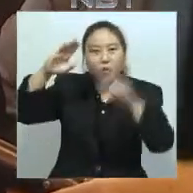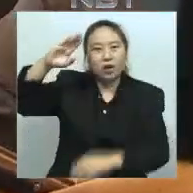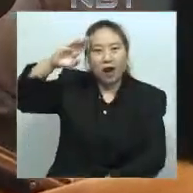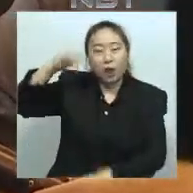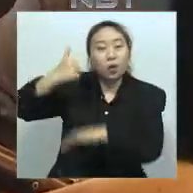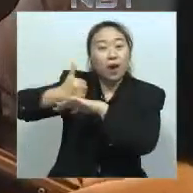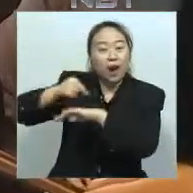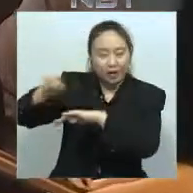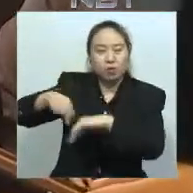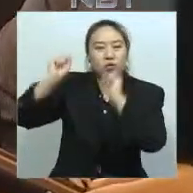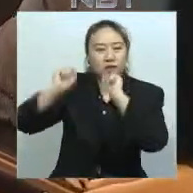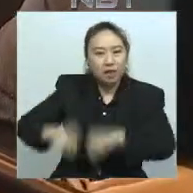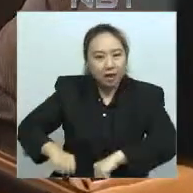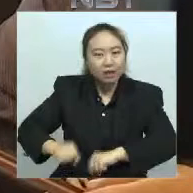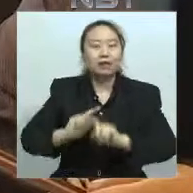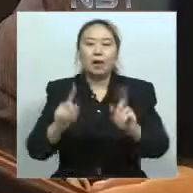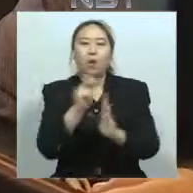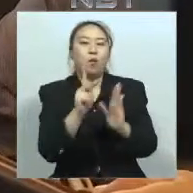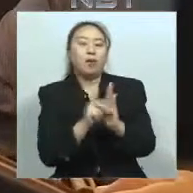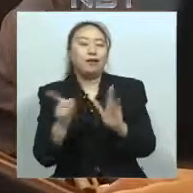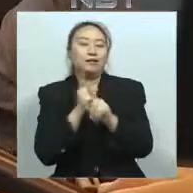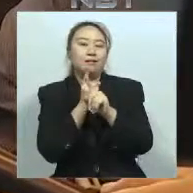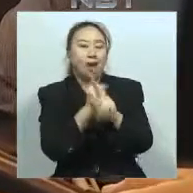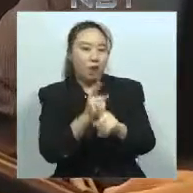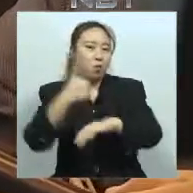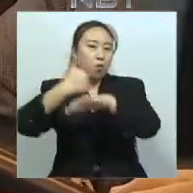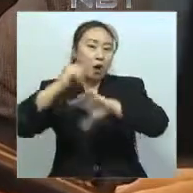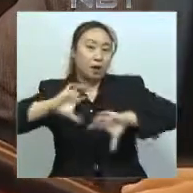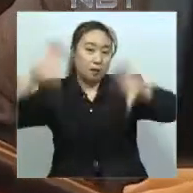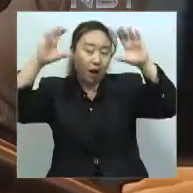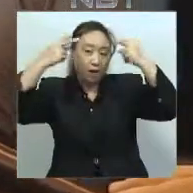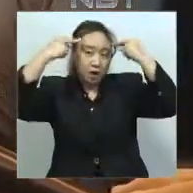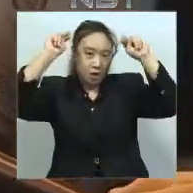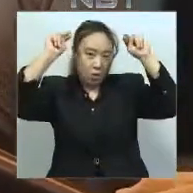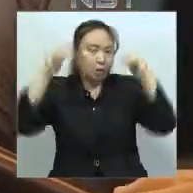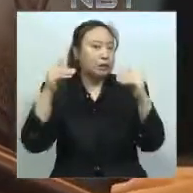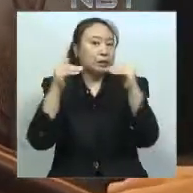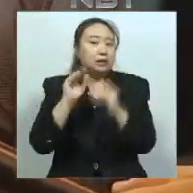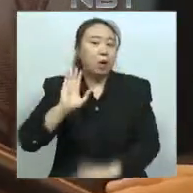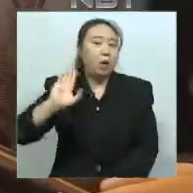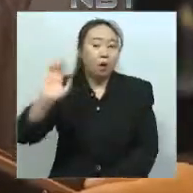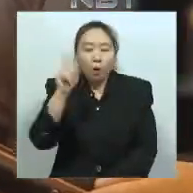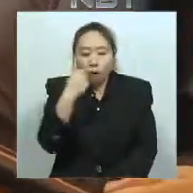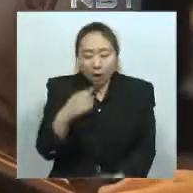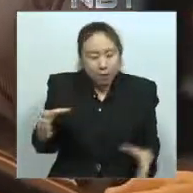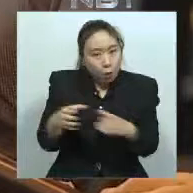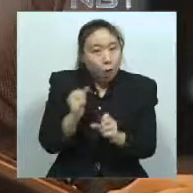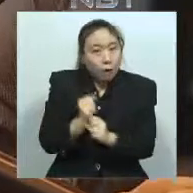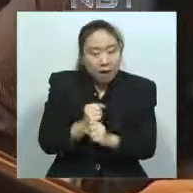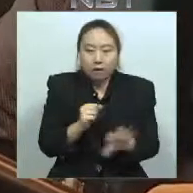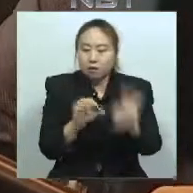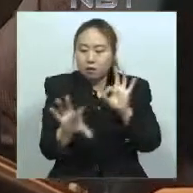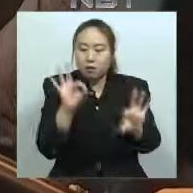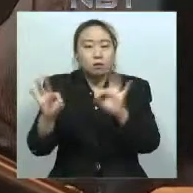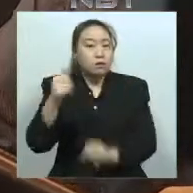านะหัวหน้ารัฐบาลแต่จะว่าไปตามกฎหมายเป็นแบบนี้นะครับหัวหน้ารัฐบาลคือนายกรัฐมนตรีมีสิทธิ์เลือกบุคคลที่จะเข้ามาเป็นทีมทำงานของท่